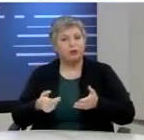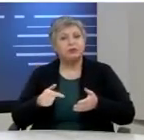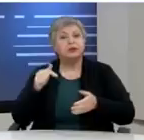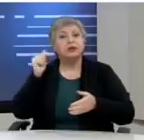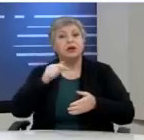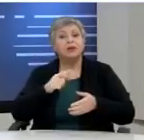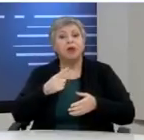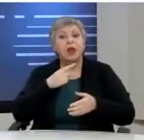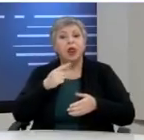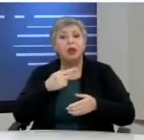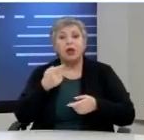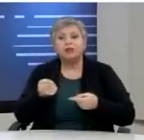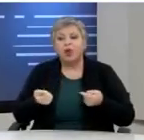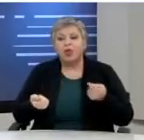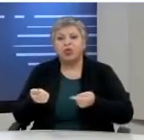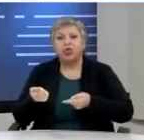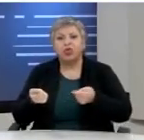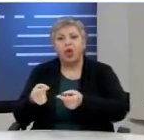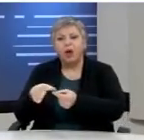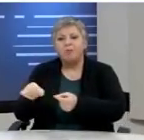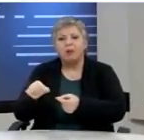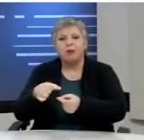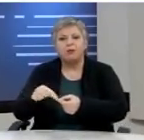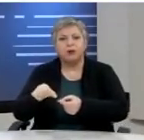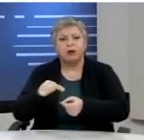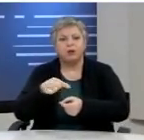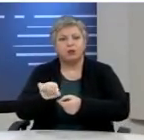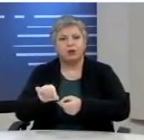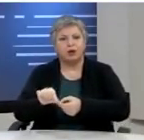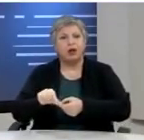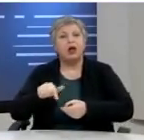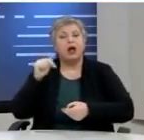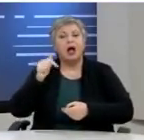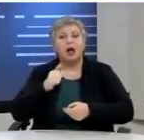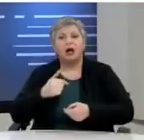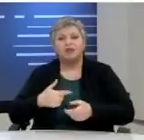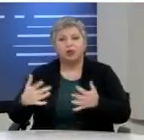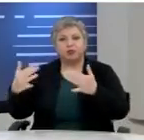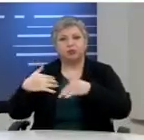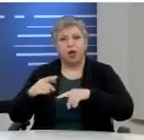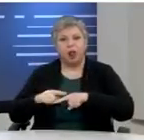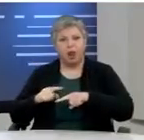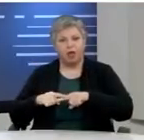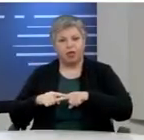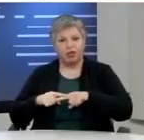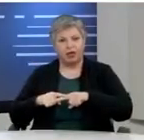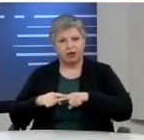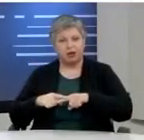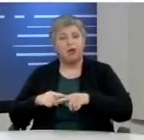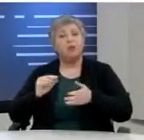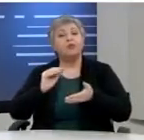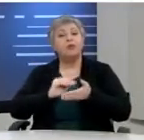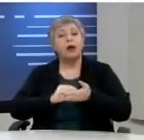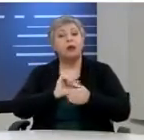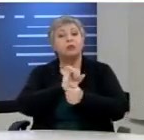μην υποκινούν οποιασδήποτε πράξεις μη φιλικού χαρακτήρα εναντίον της χώρας μας. Δεσμεύονται να μην προβαίνουν